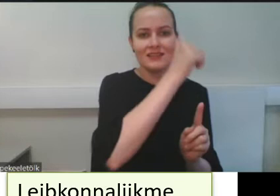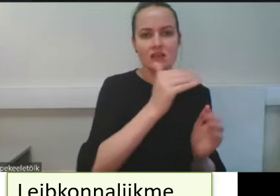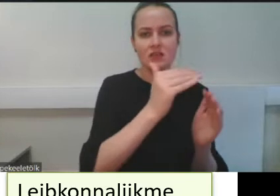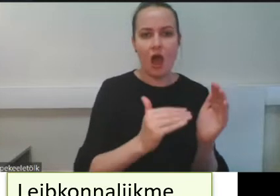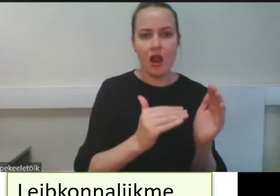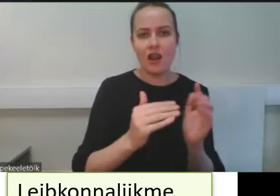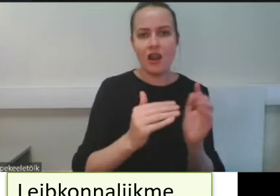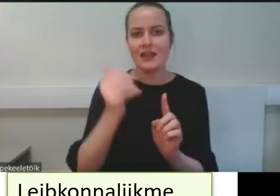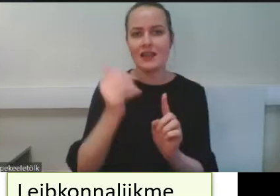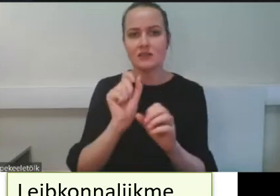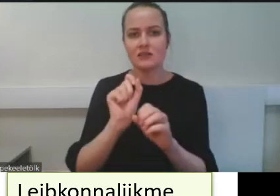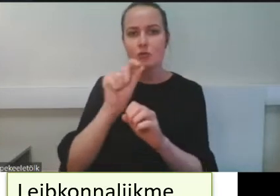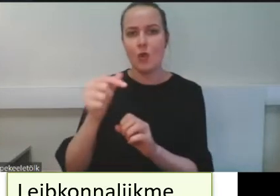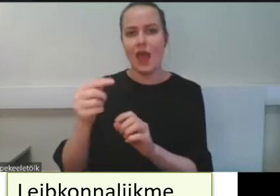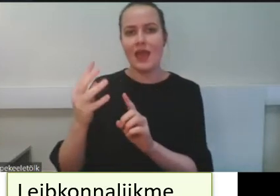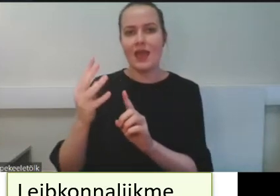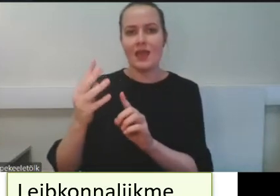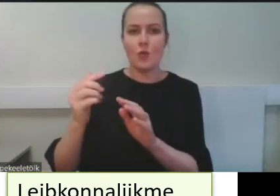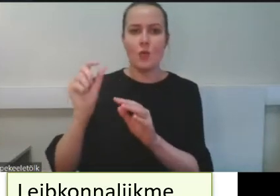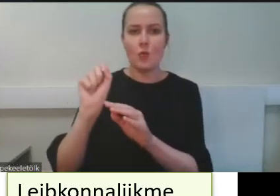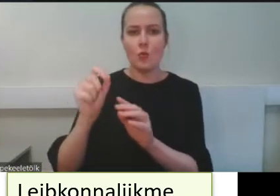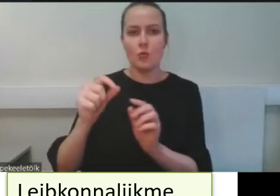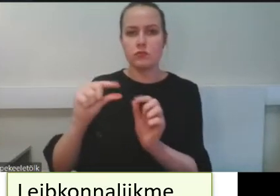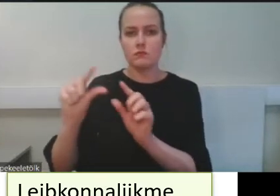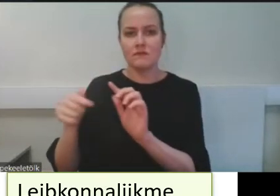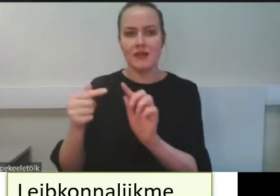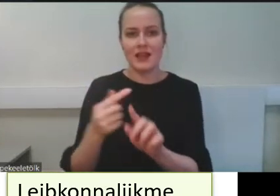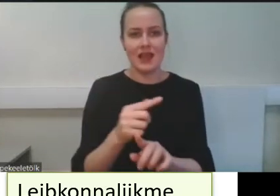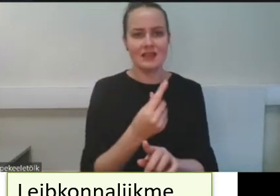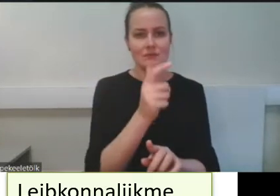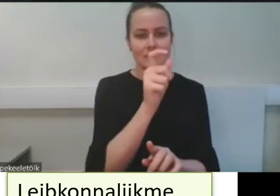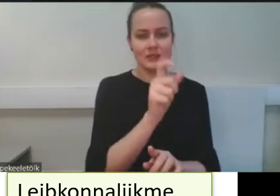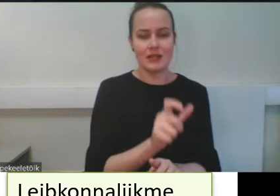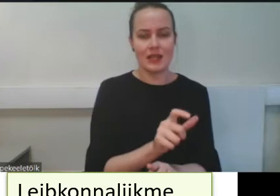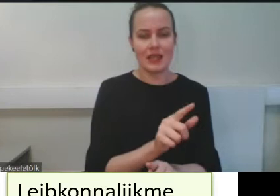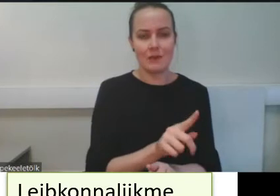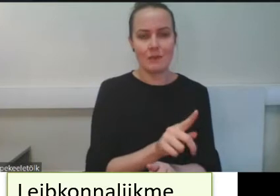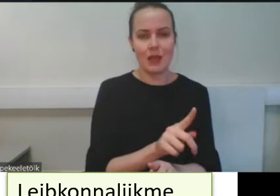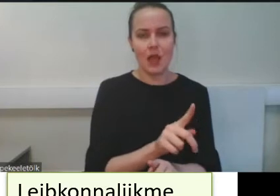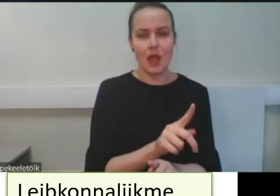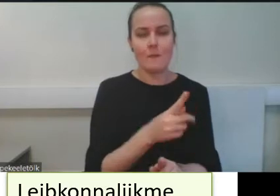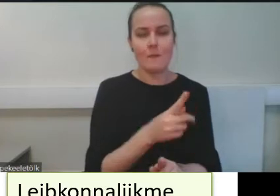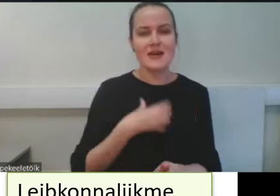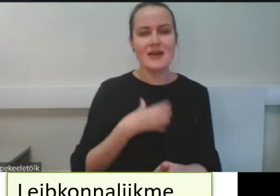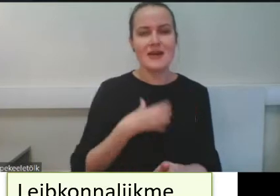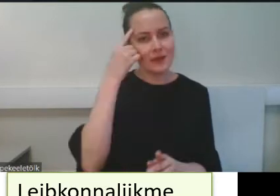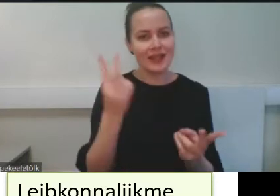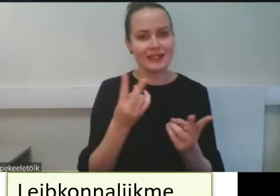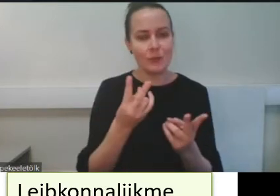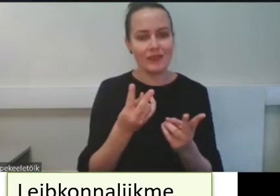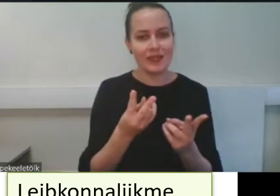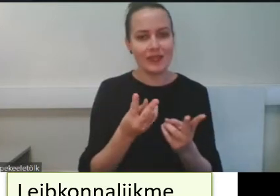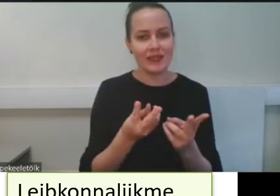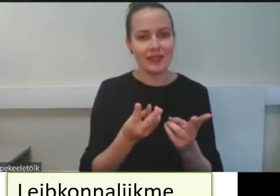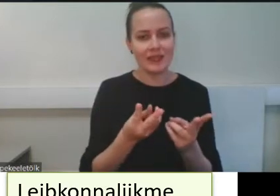et üheskoos näiteks küsida ja taodelda, et see on kindlasti üks suur tellimustöö ja selle eest tuleb statistikaametile maksta.